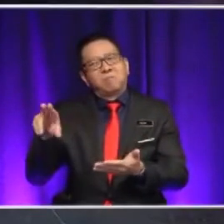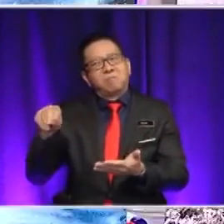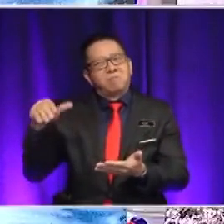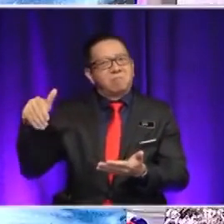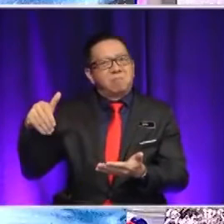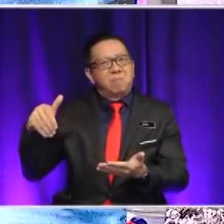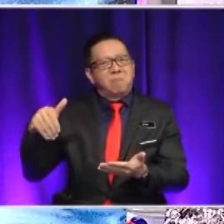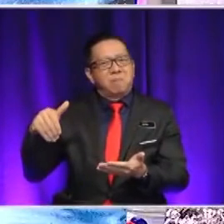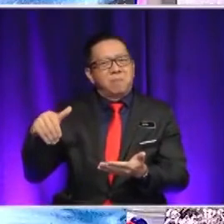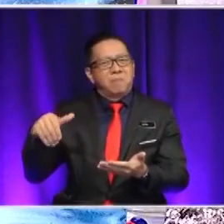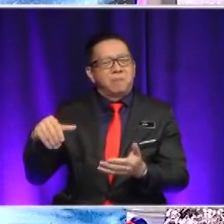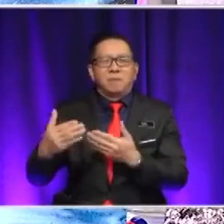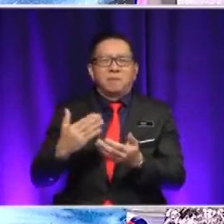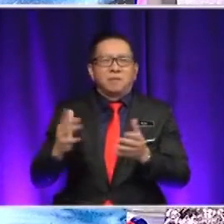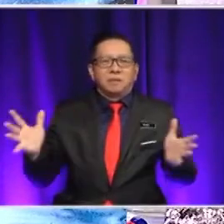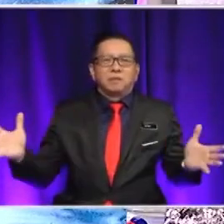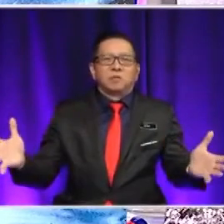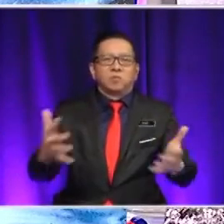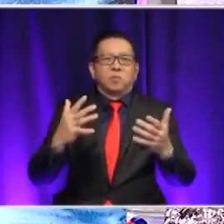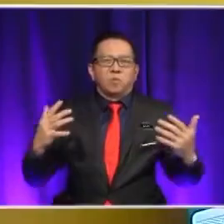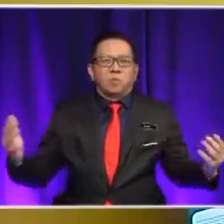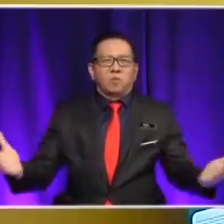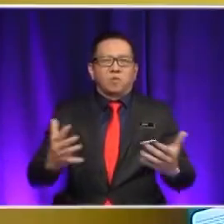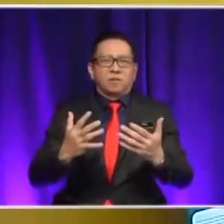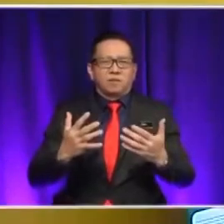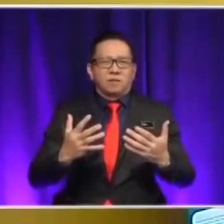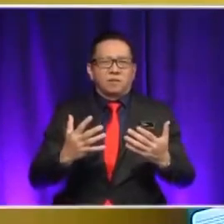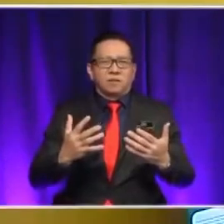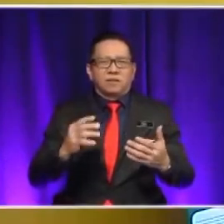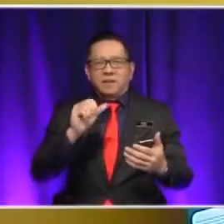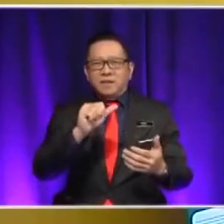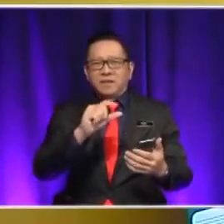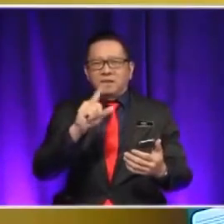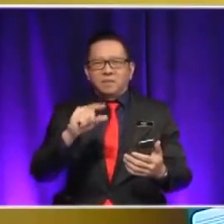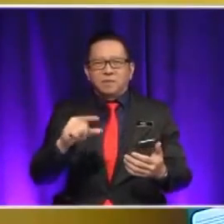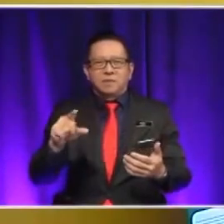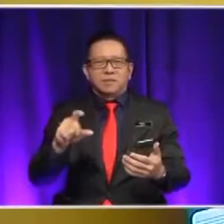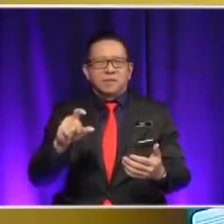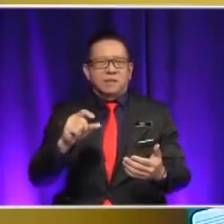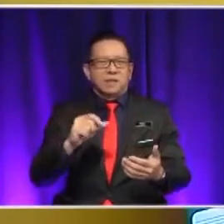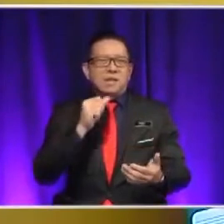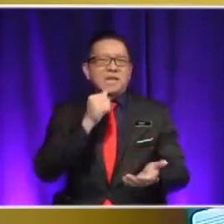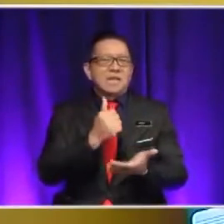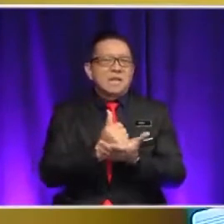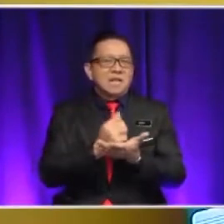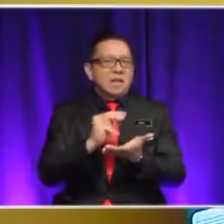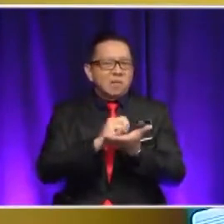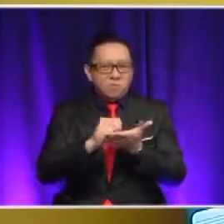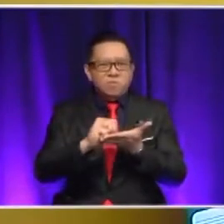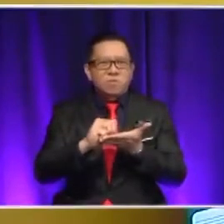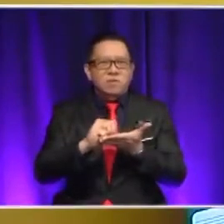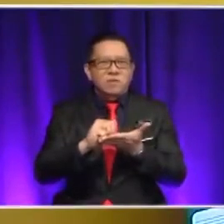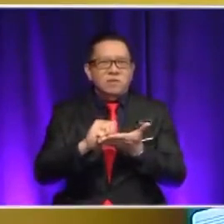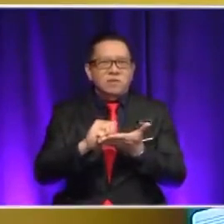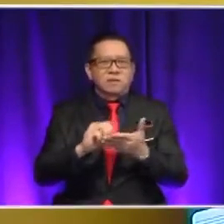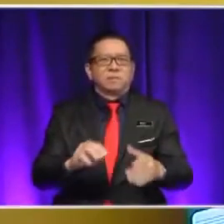kurang kah bintang di uh kiri sebuah apapun proses dari es sampai z nilai murni nilai murni dan anda akan dinilai